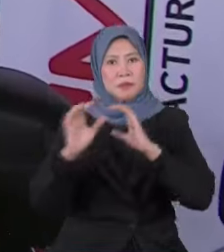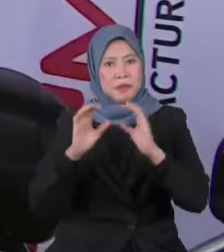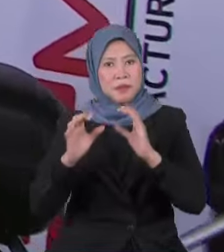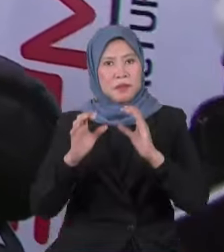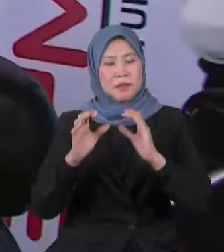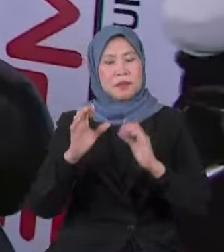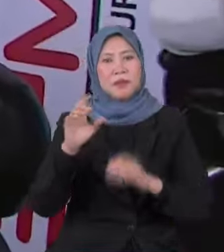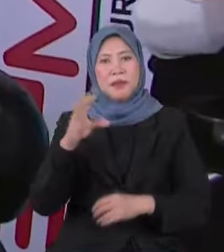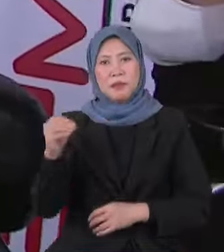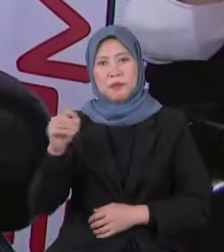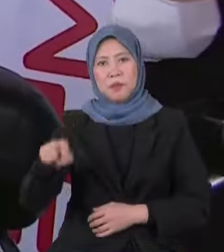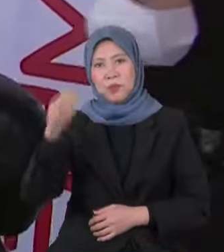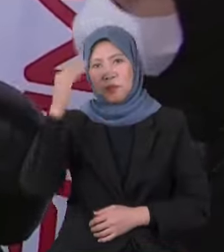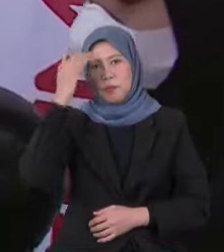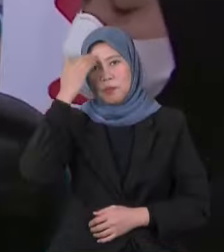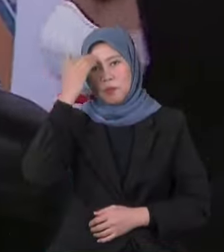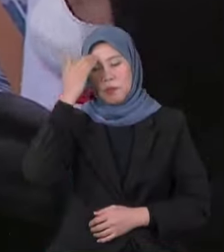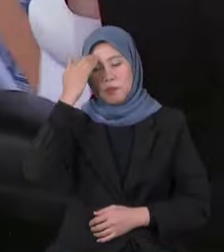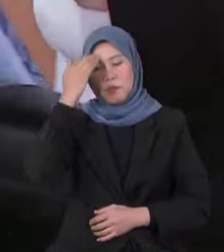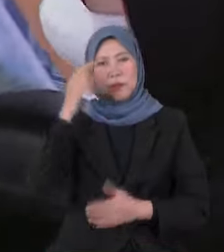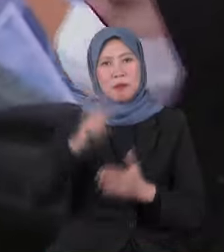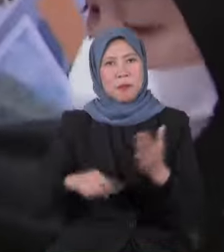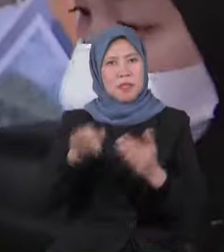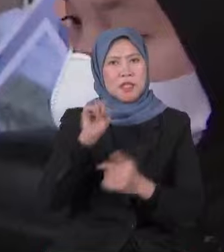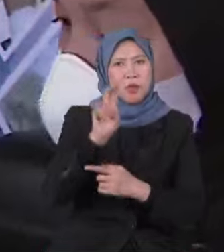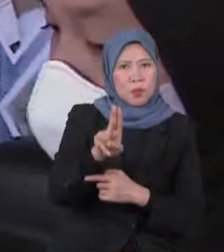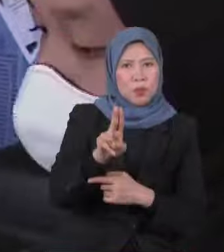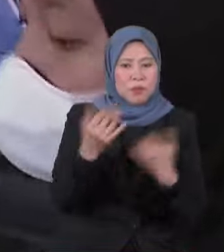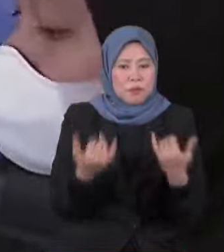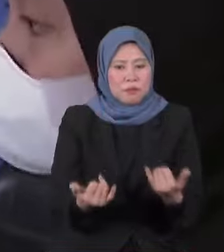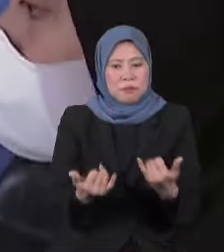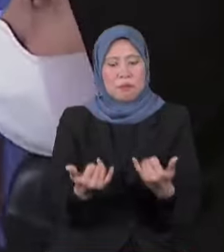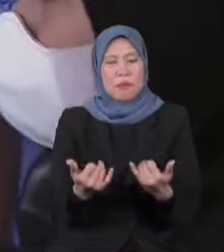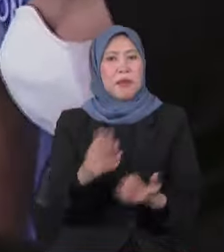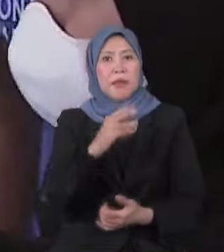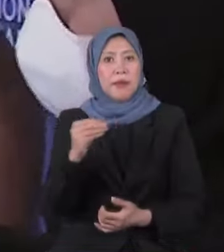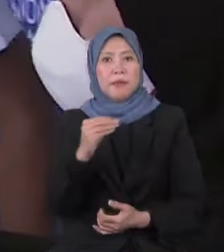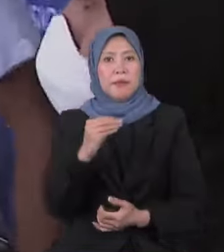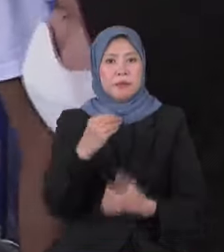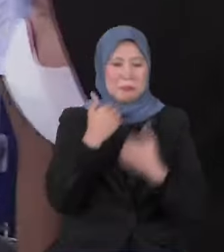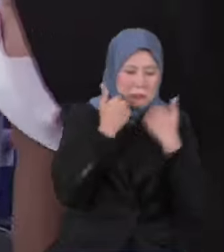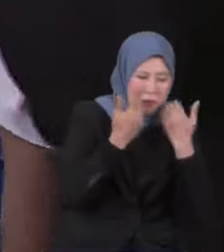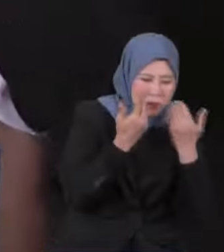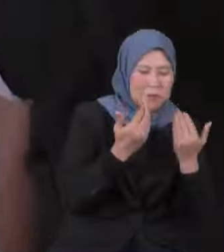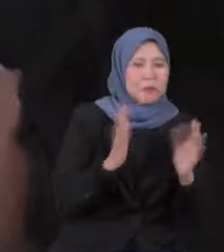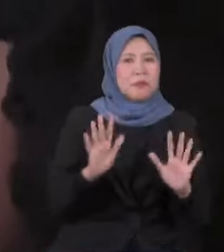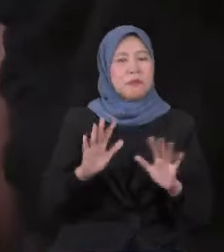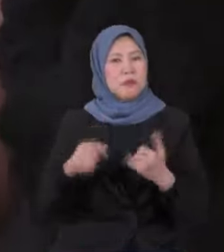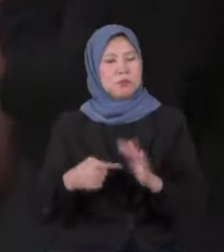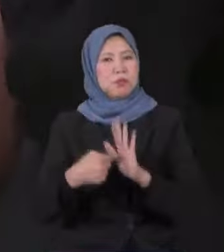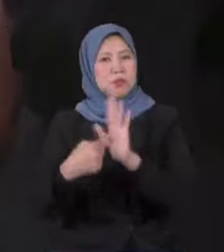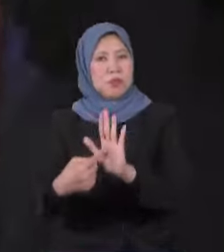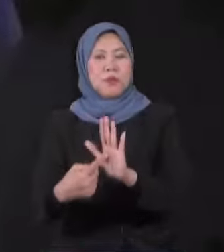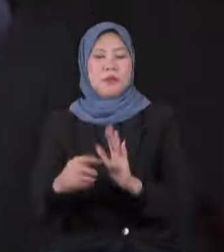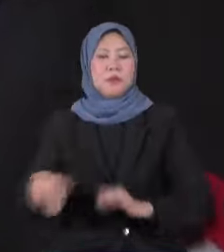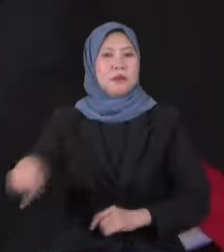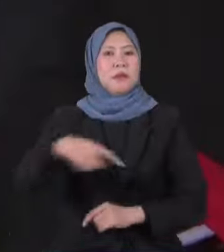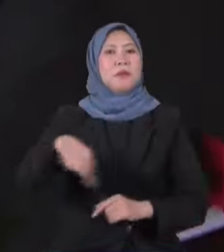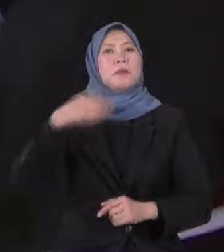dia celik dengan perkara semasa dan tidak malu untuk melakukan sesuatu yang mereka